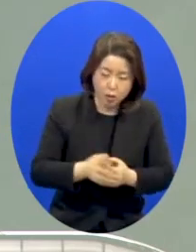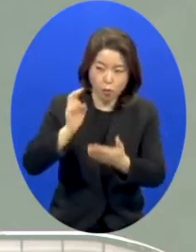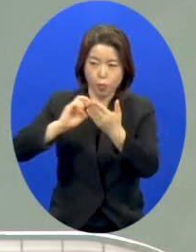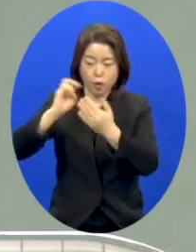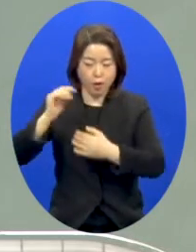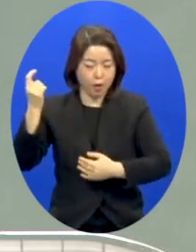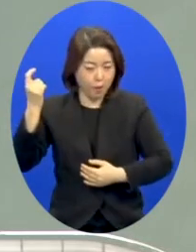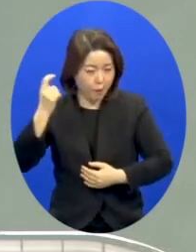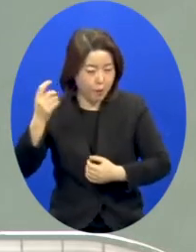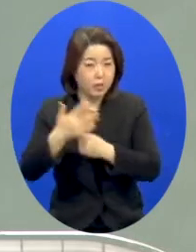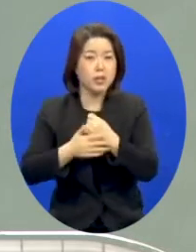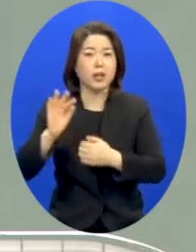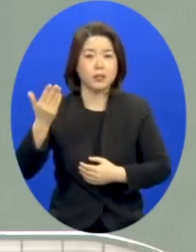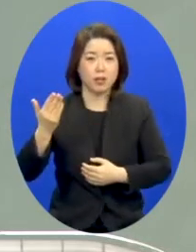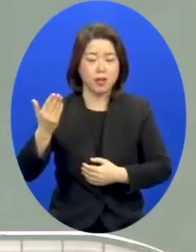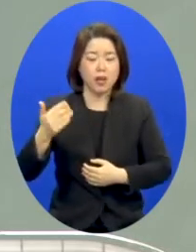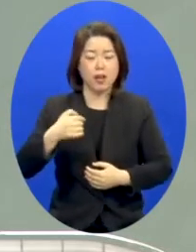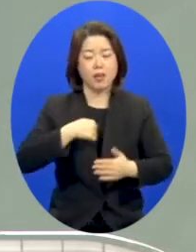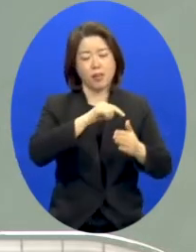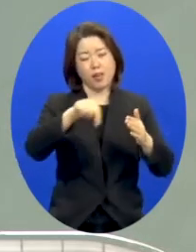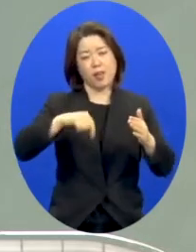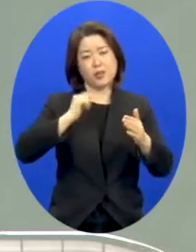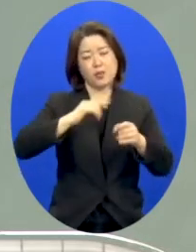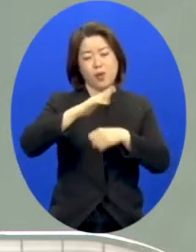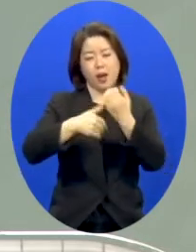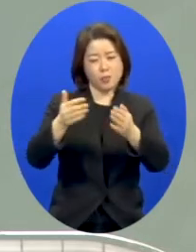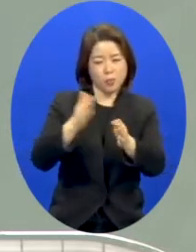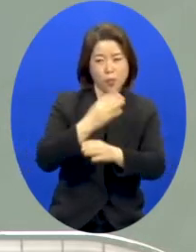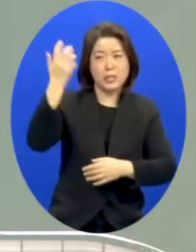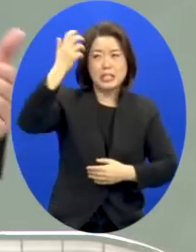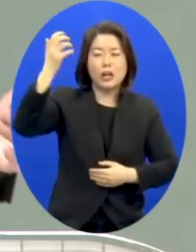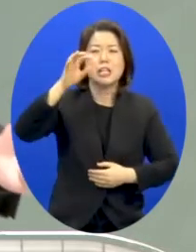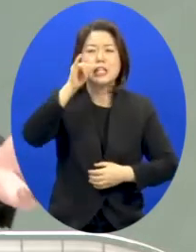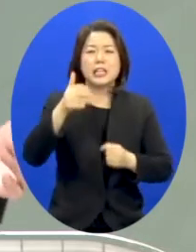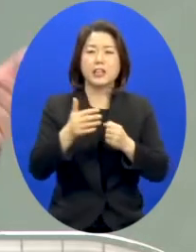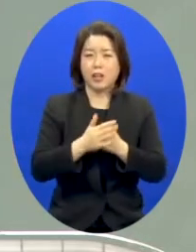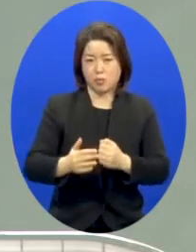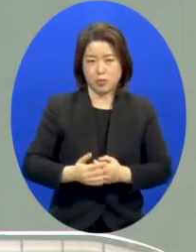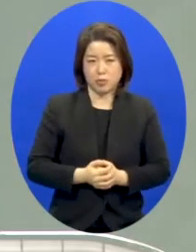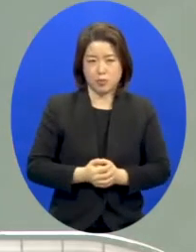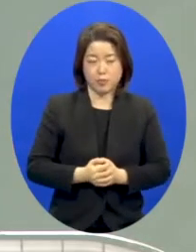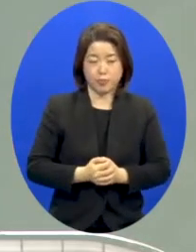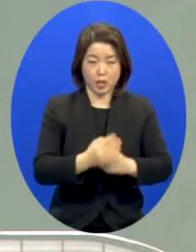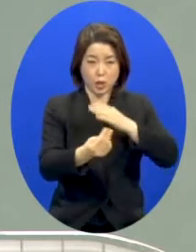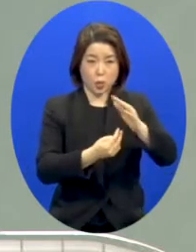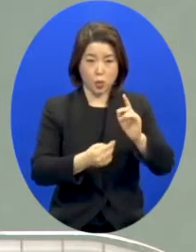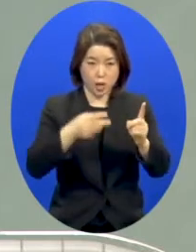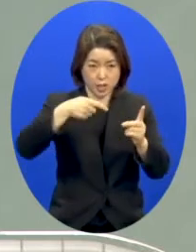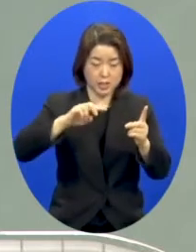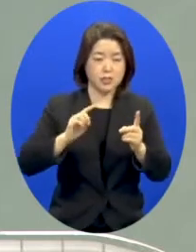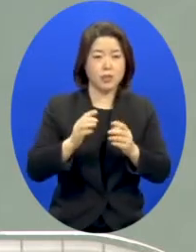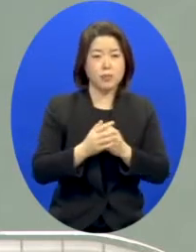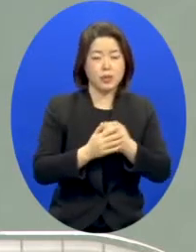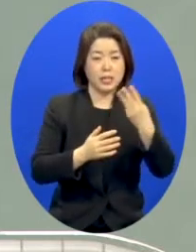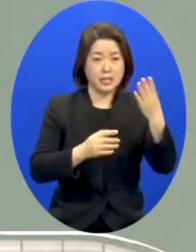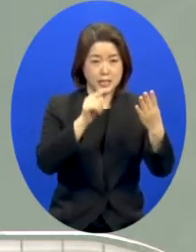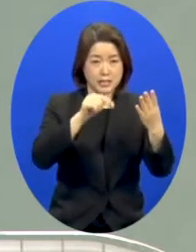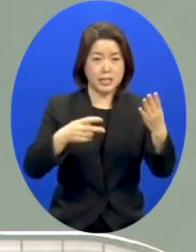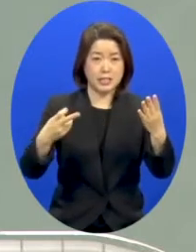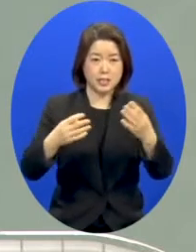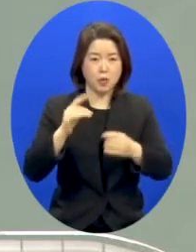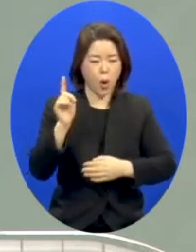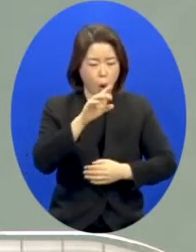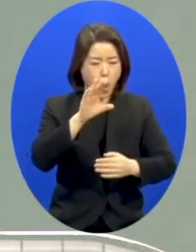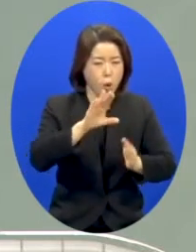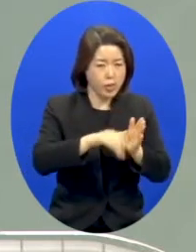되는게 내 안에 하나님께로 운영이 있기 때문에 구나 요한일서 4장 12절 어느 때나 하나님을 본 사람이 없으되 만일 우리가